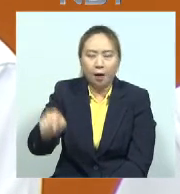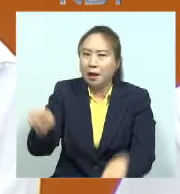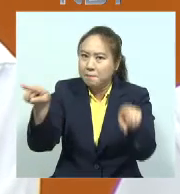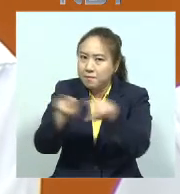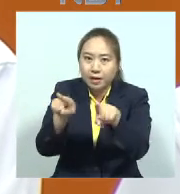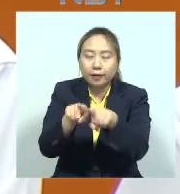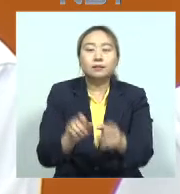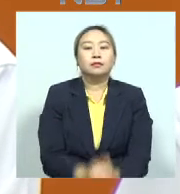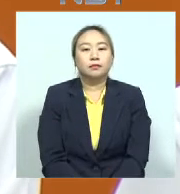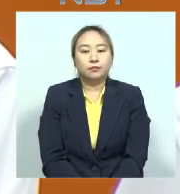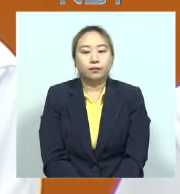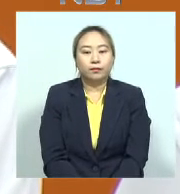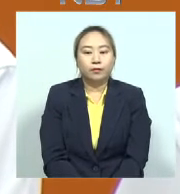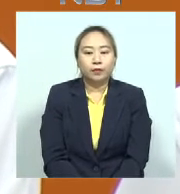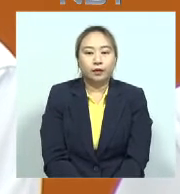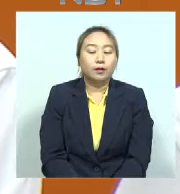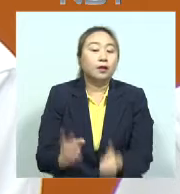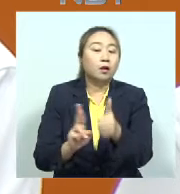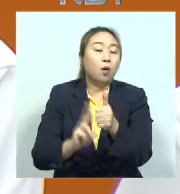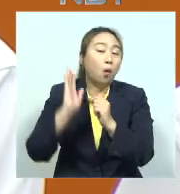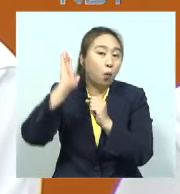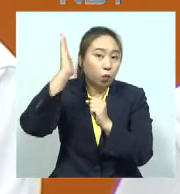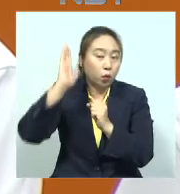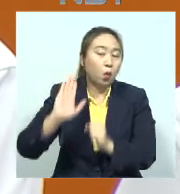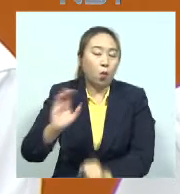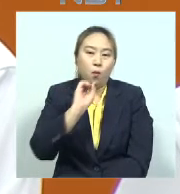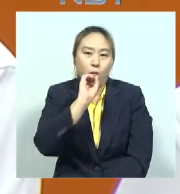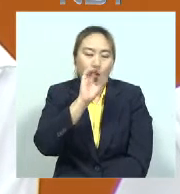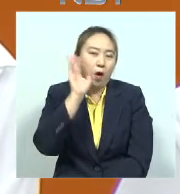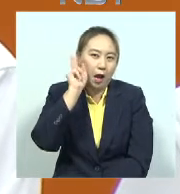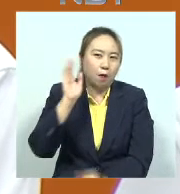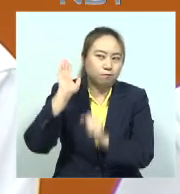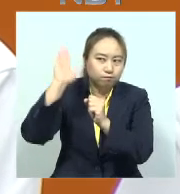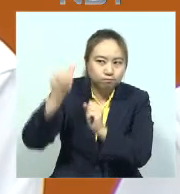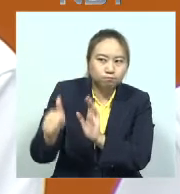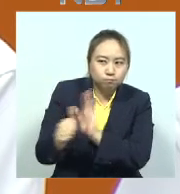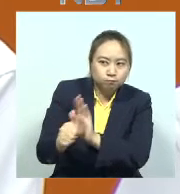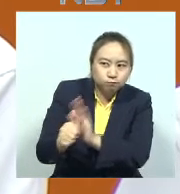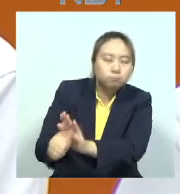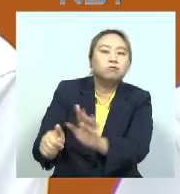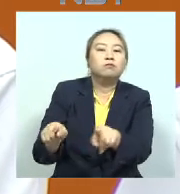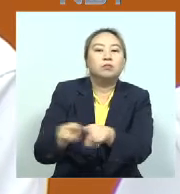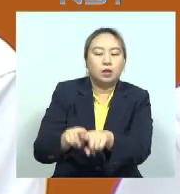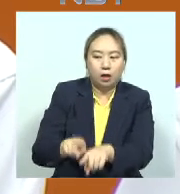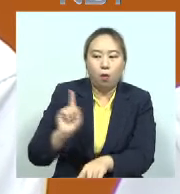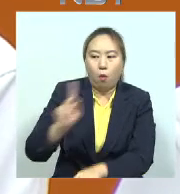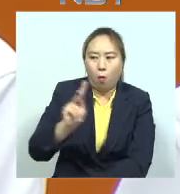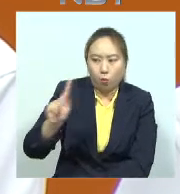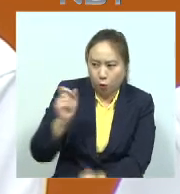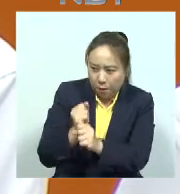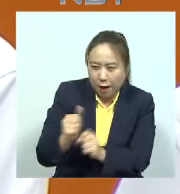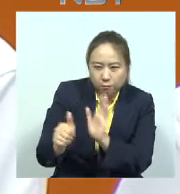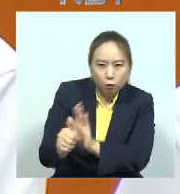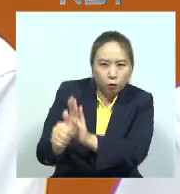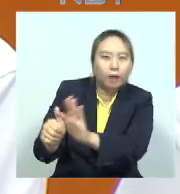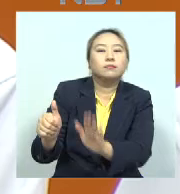างเดียวกันนะคะทางรองโฆษกพรรคก็ออกมาแถลงข่าวกดดันเหมือนกันนะการกดดันการทำหน้าที่ของกกต.เหมือนกัน